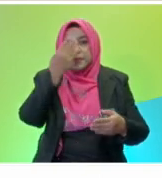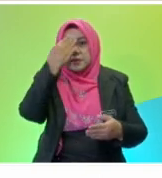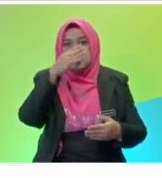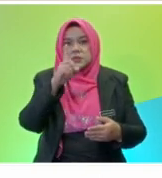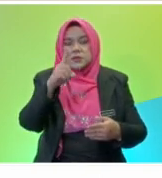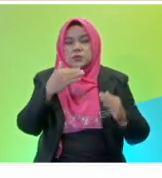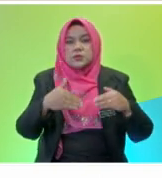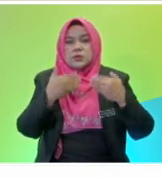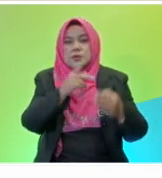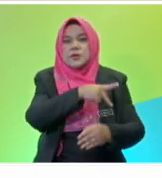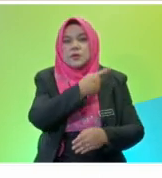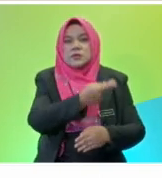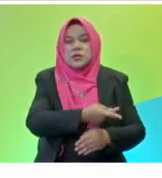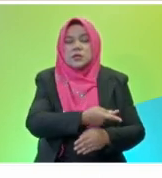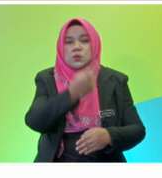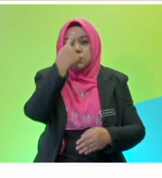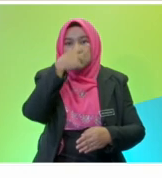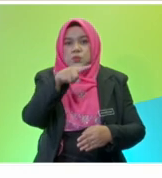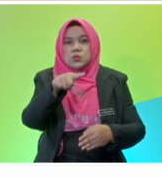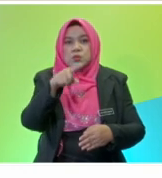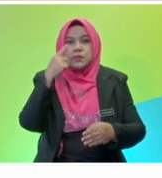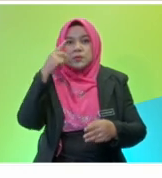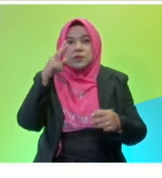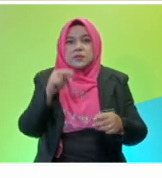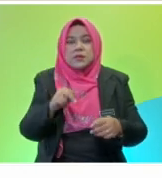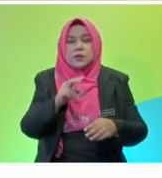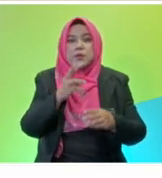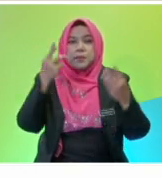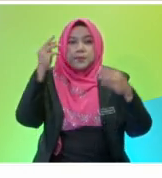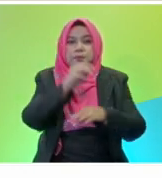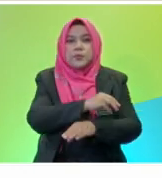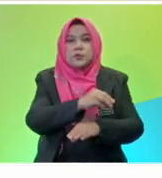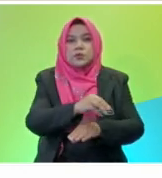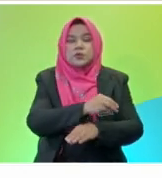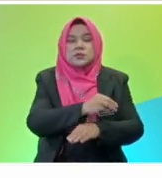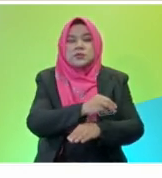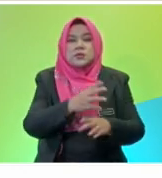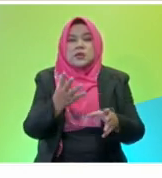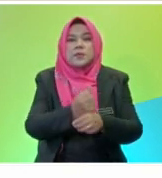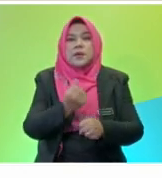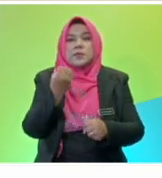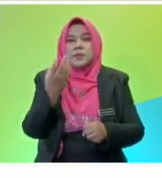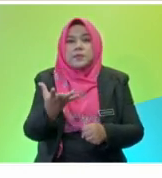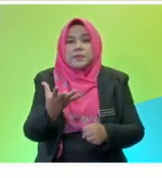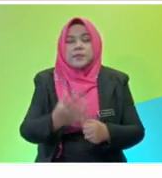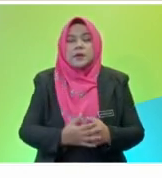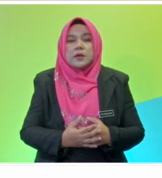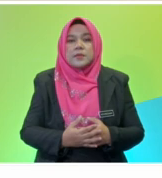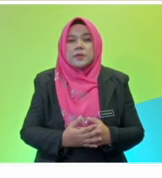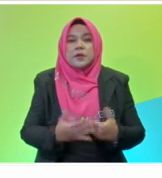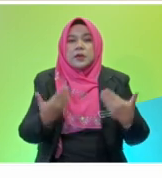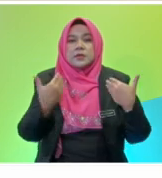untuk subjek contohnya 4 ada yang dibuang di sebelah itu ada